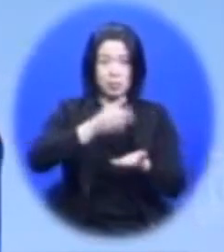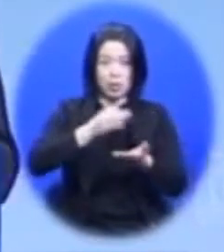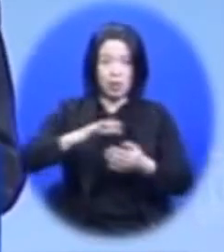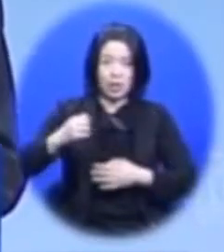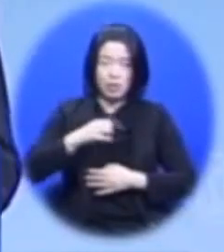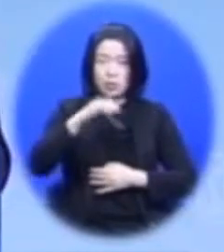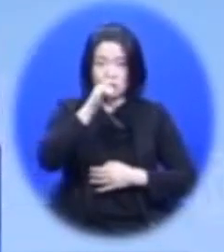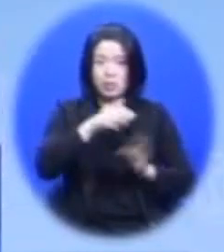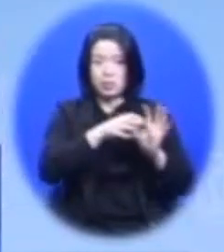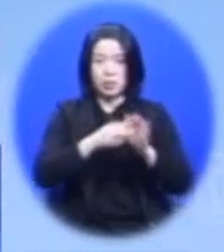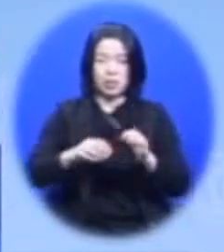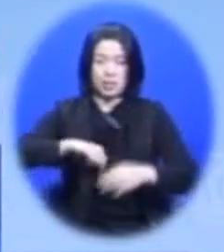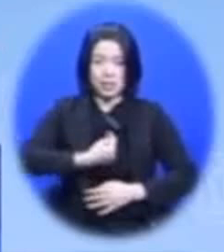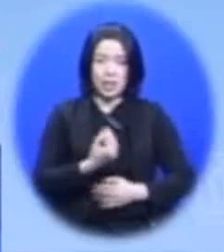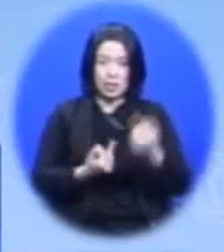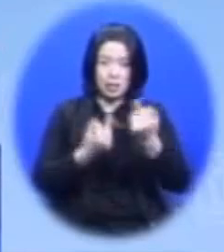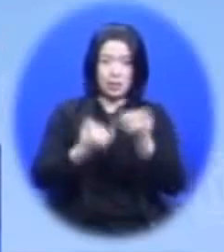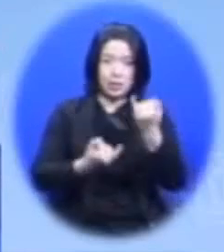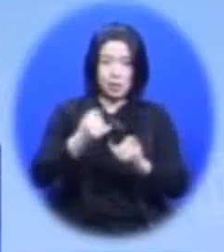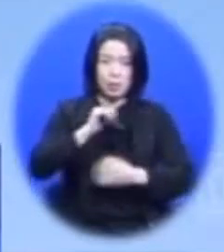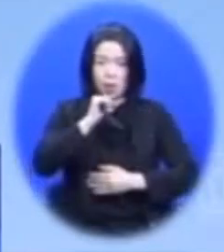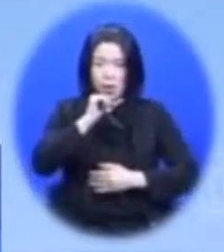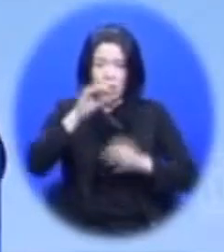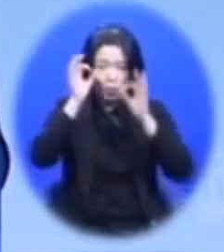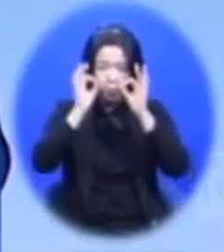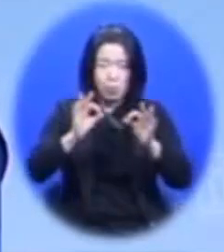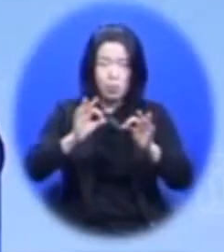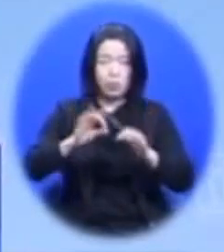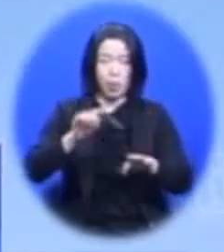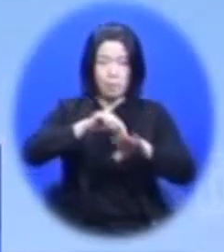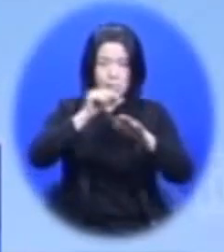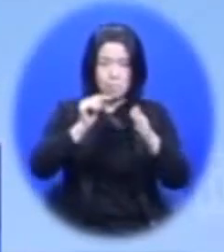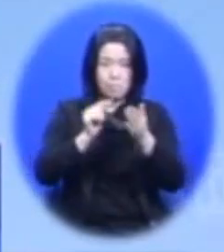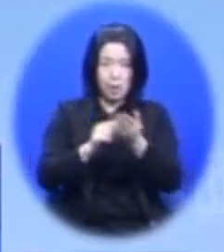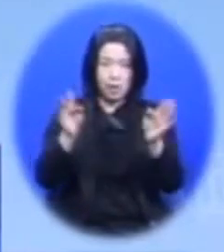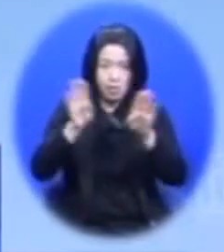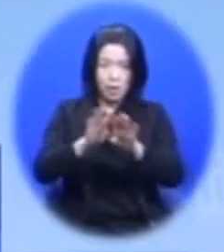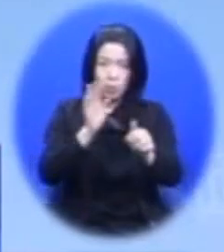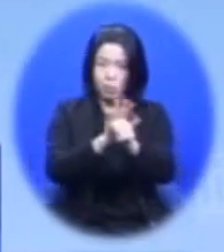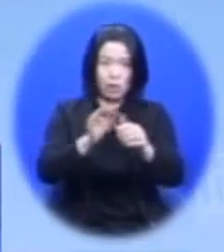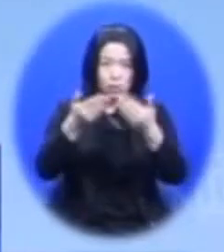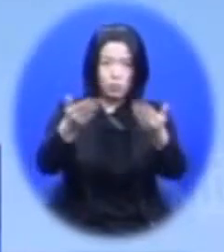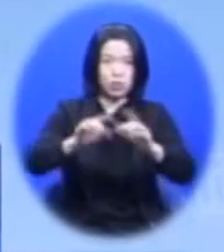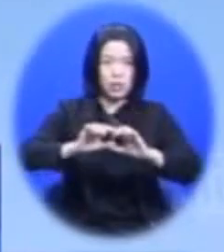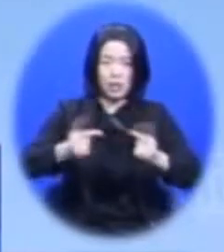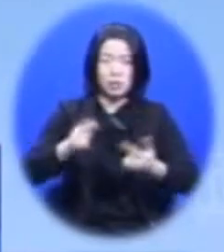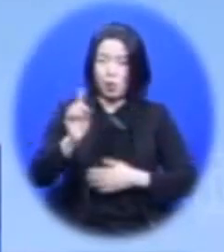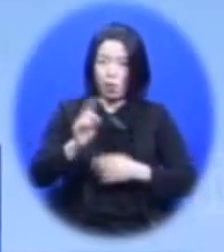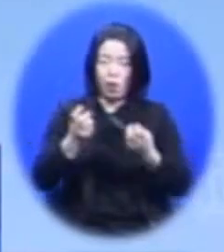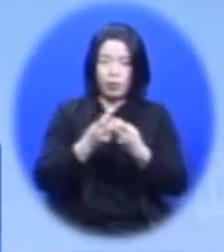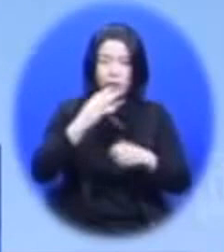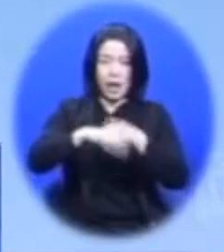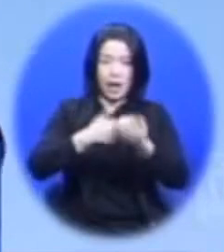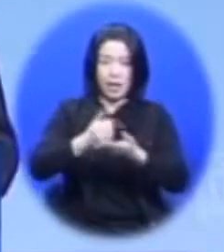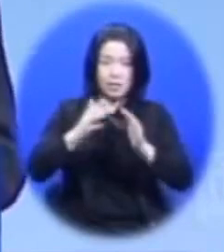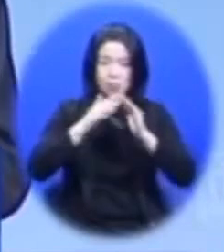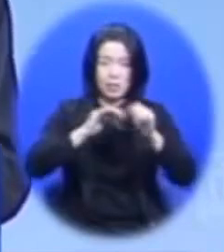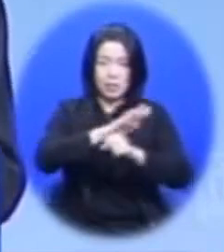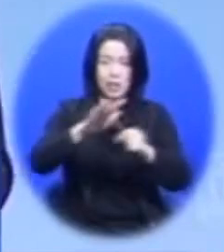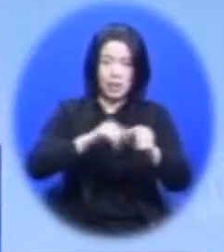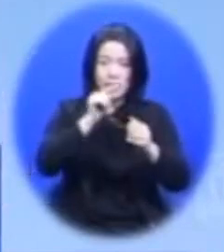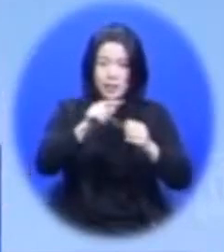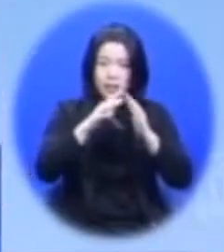자기 형제 자매의 궁핍함을 보고도 마음 문을 닫고 도와주지 않으면 어떻게 하나님의 사랑이 그 사람